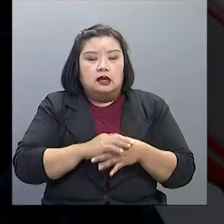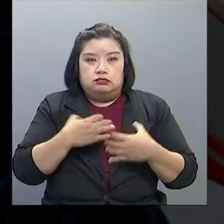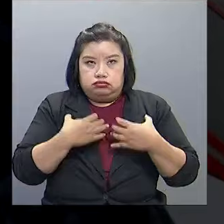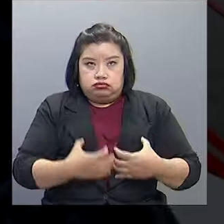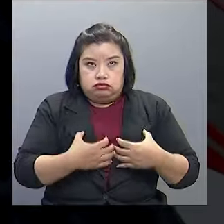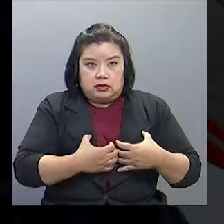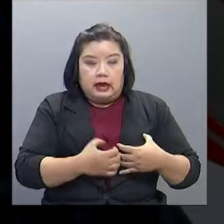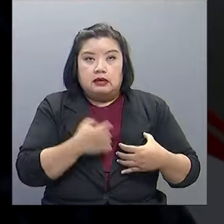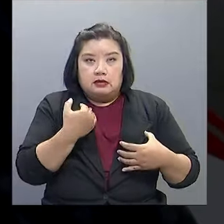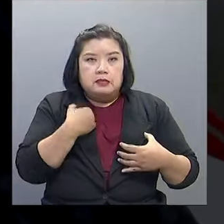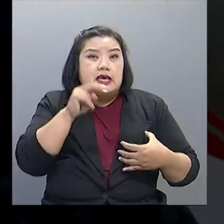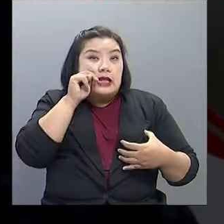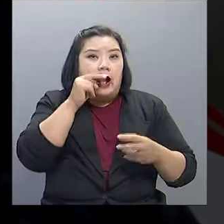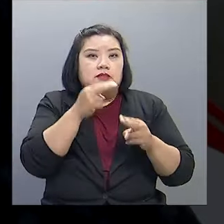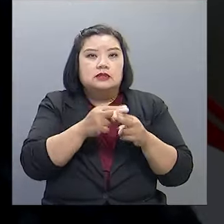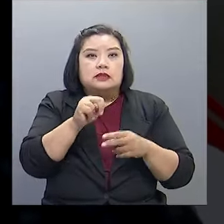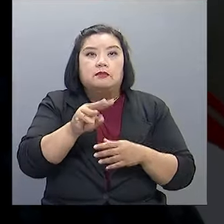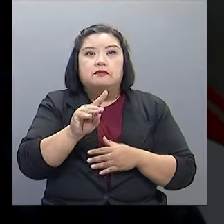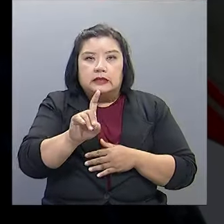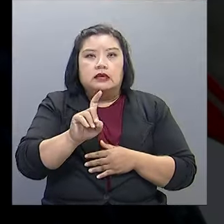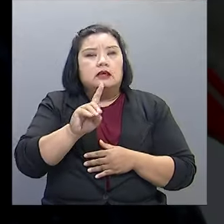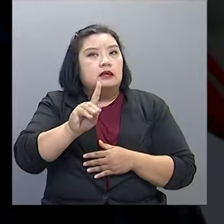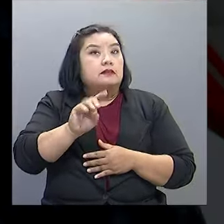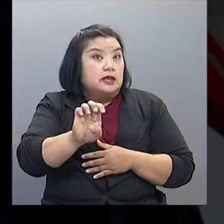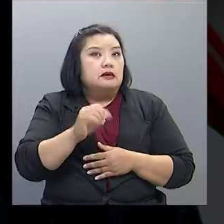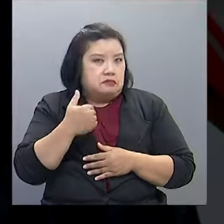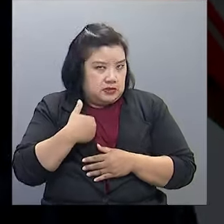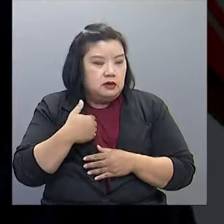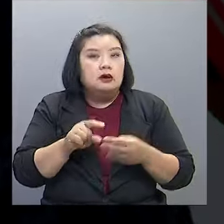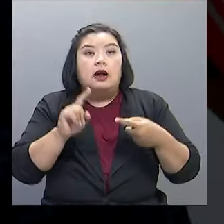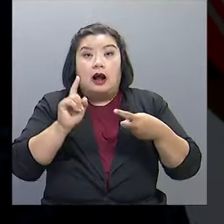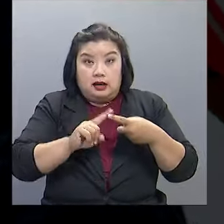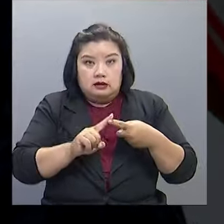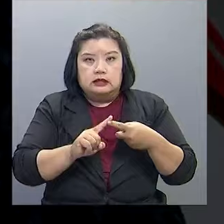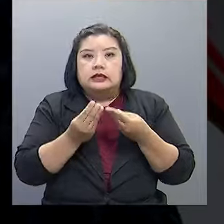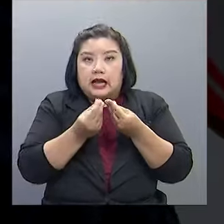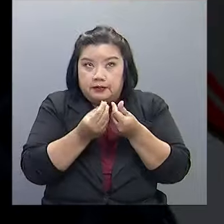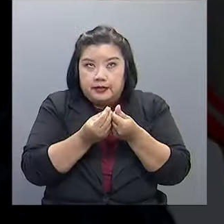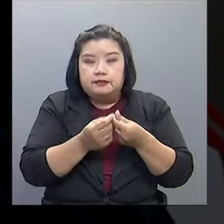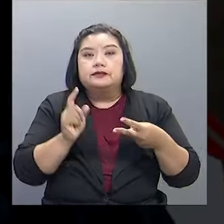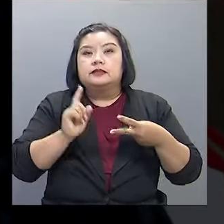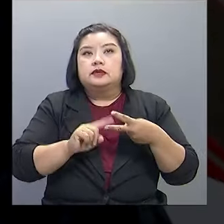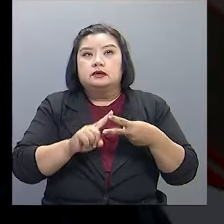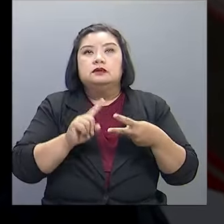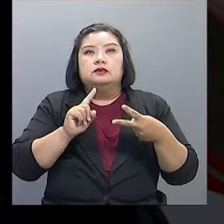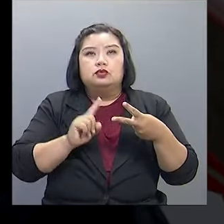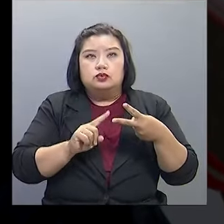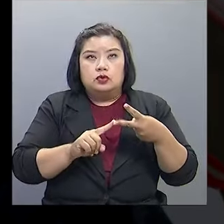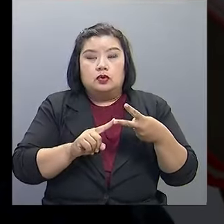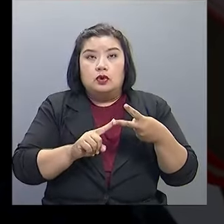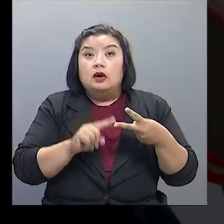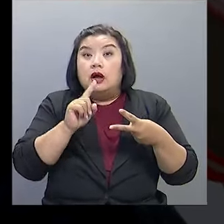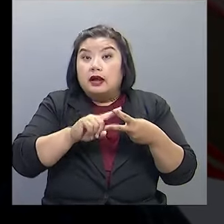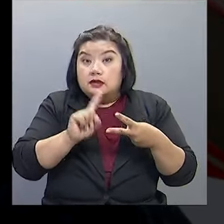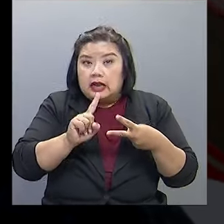น้ำดีเนี่ยค่อนข้างเข้มข้นเป็นตะกอนค่อนข้างง่ายนิ้วถุงน้ำดีมี2แบบเป็นคอเลสเตอรอลสโตนหรือจะเป็นพิกเมนต์สโตนนะครับคอเลสเตอรอลคือ